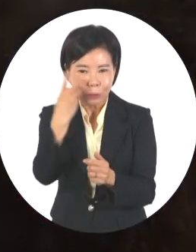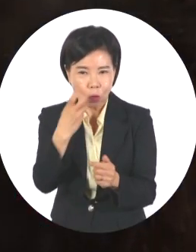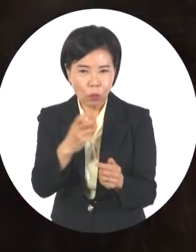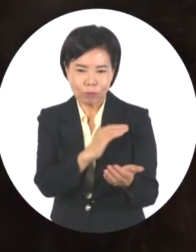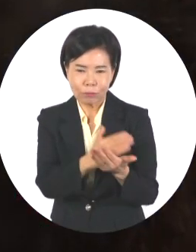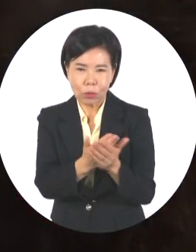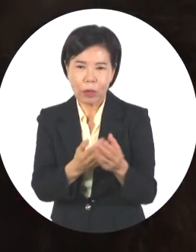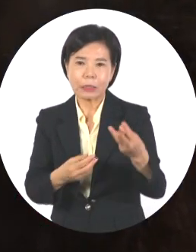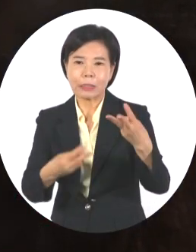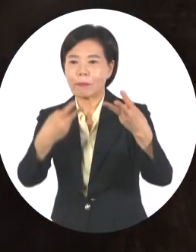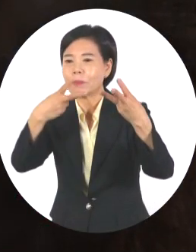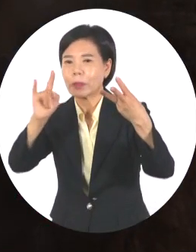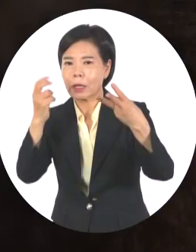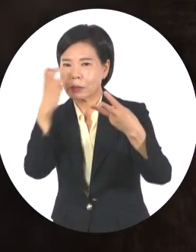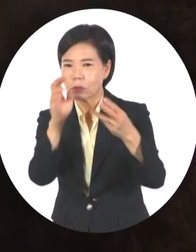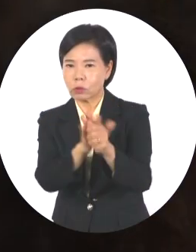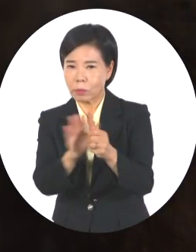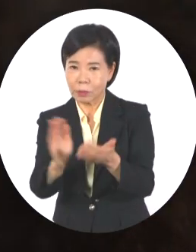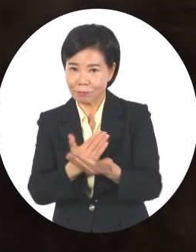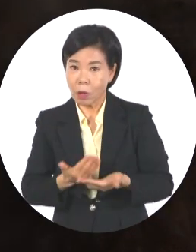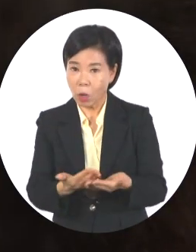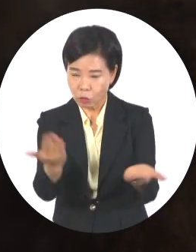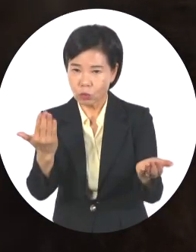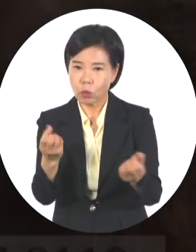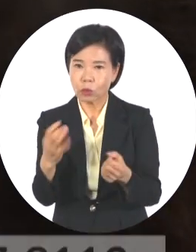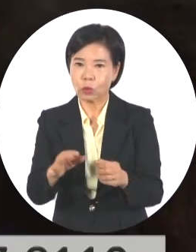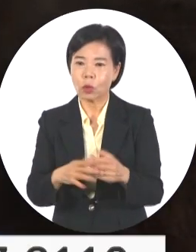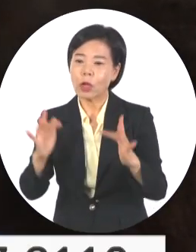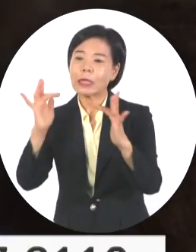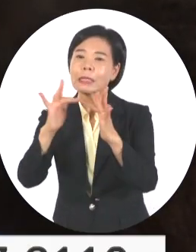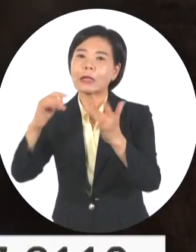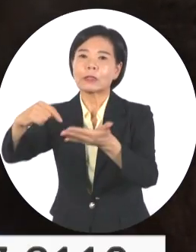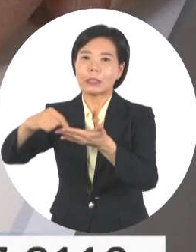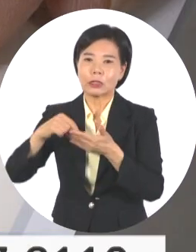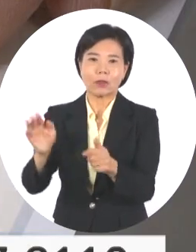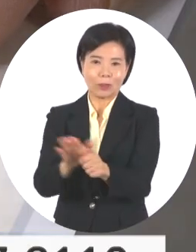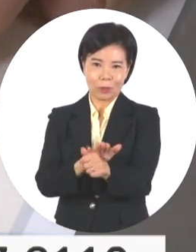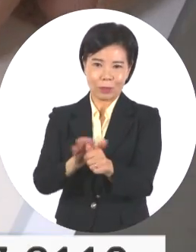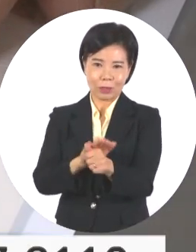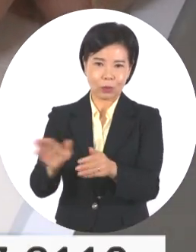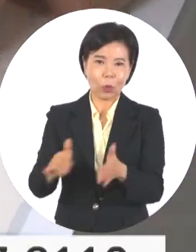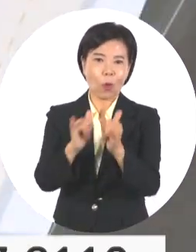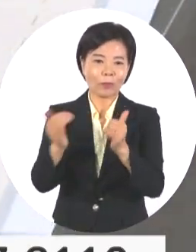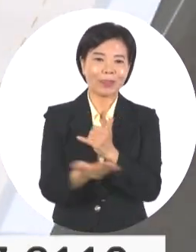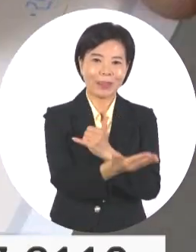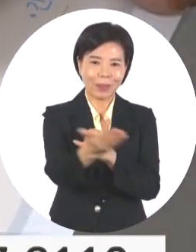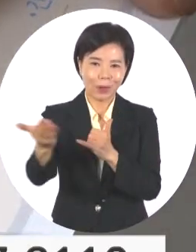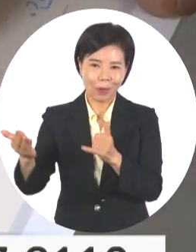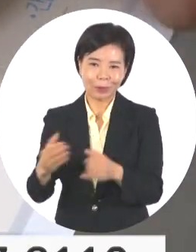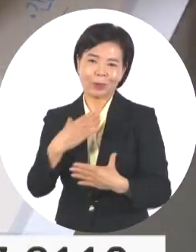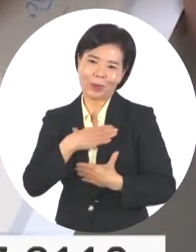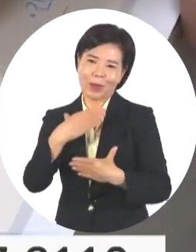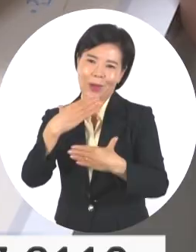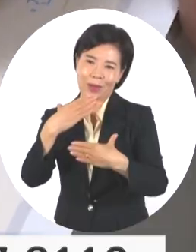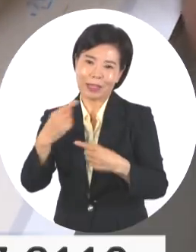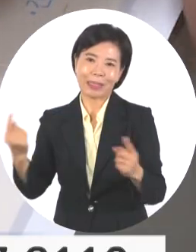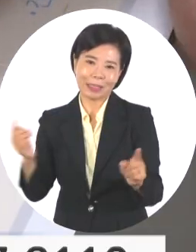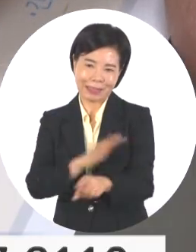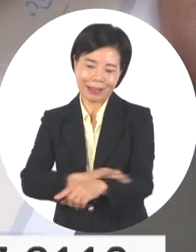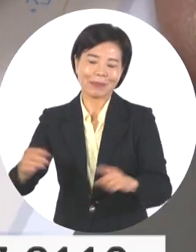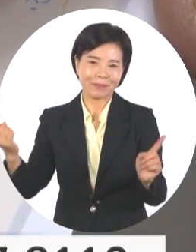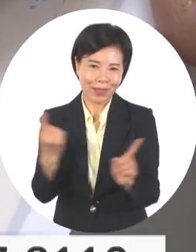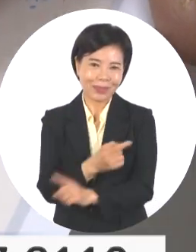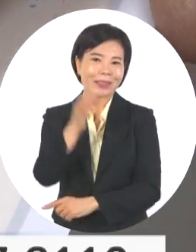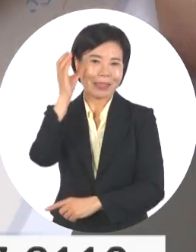등 3대 돌봄 서비스를 제공하며 온라인 신청 서비스로 도민들의 서비스 접근성이 크게 개선될